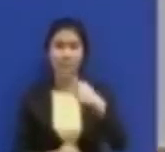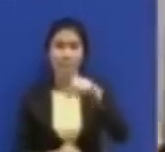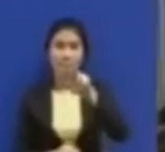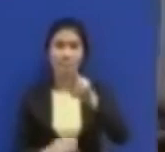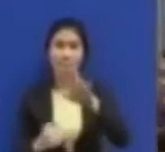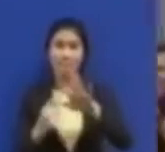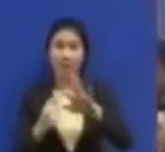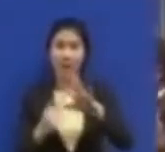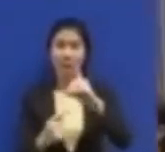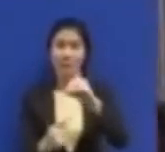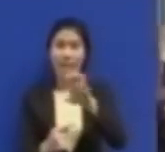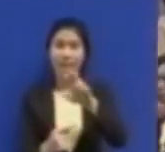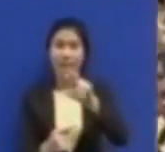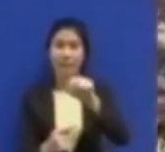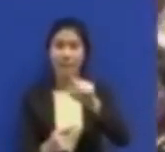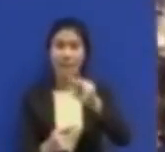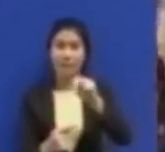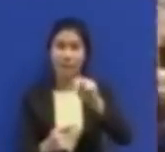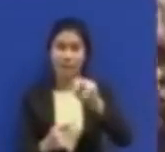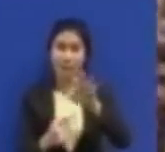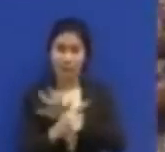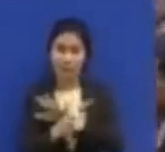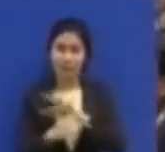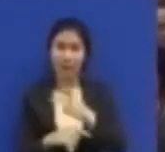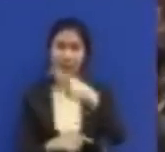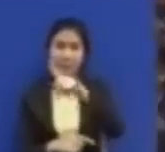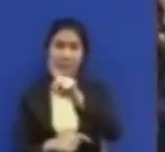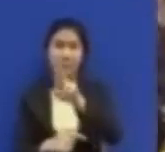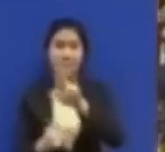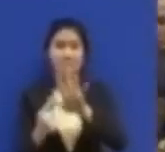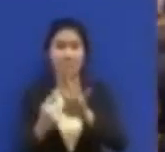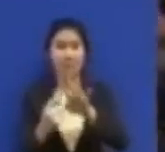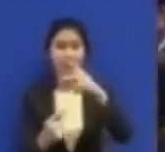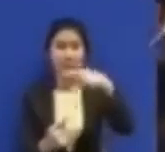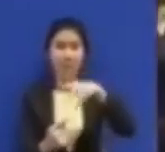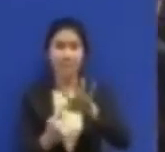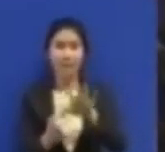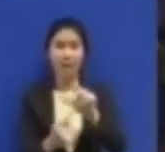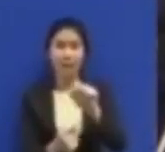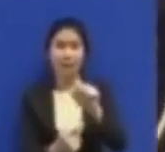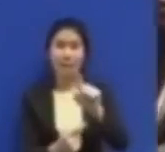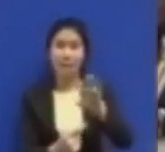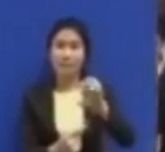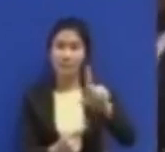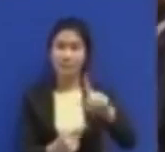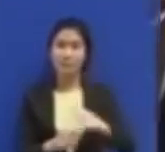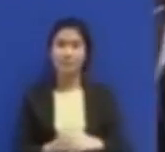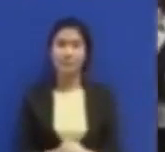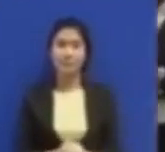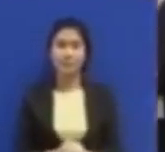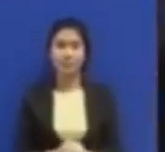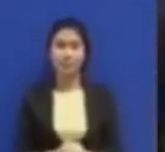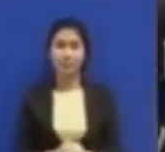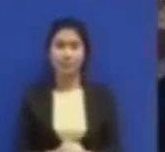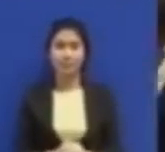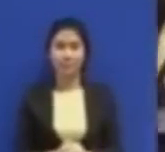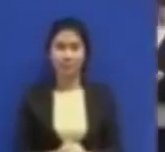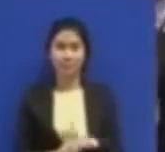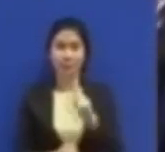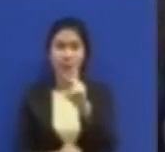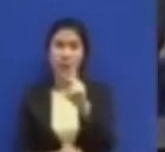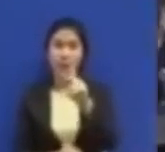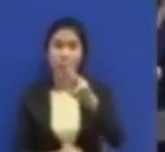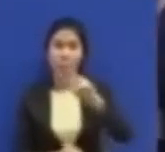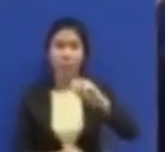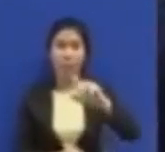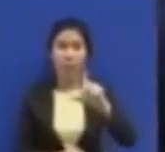ราม100นางประภาสีสุฉันทบุตร101นางประมนนายประมนสุธี